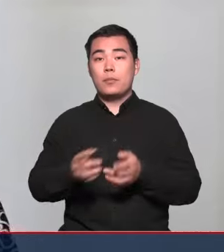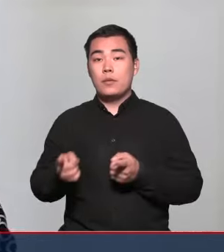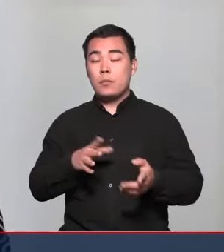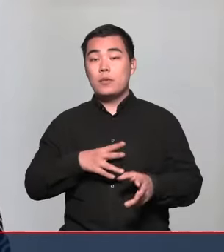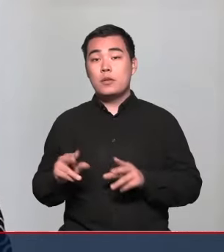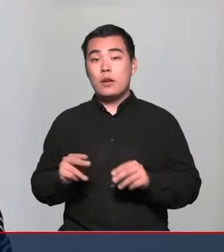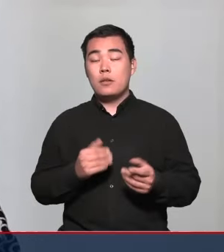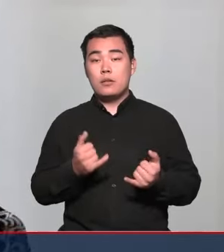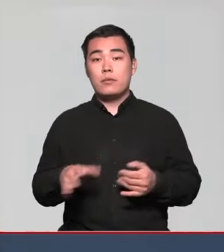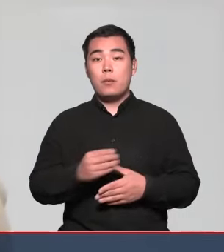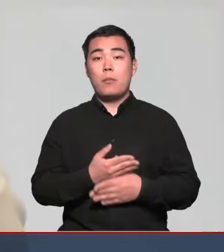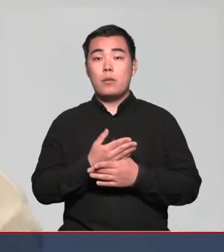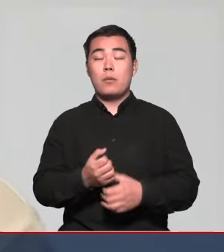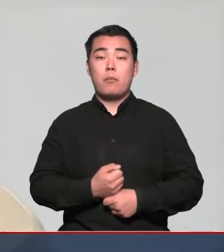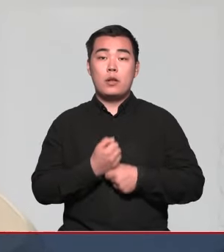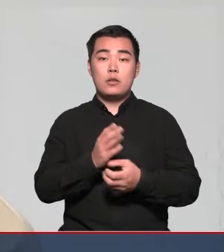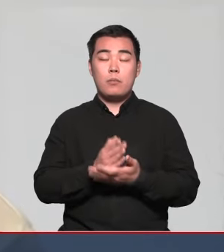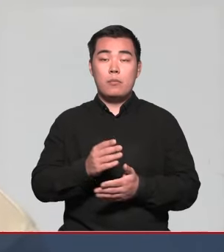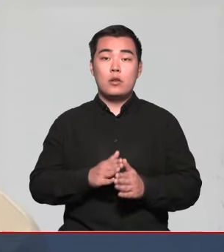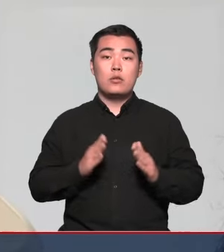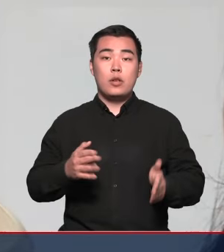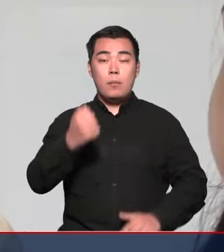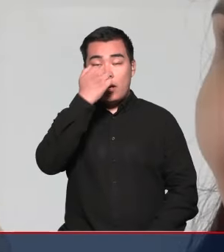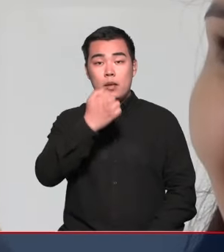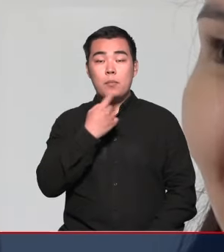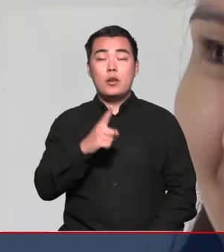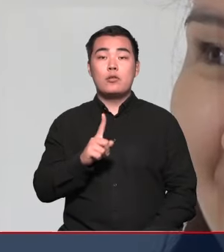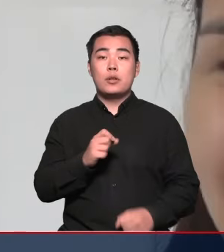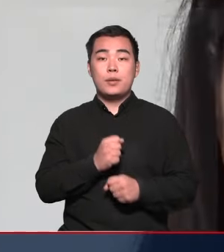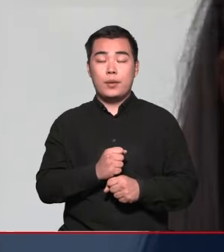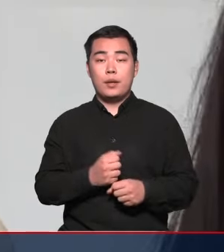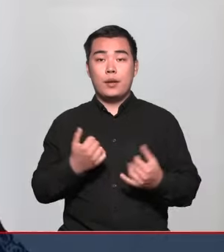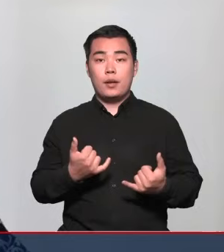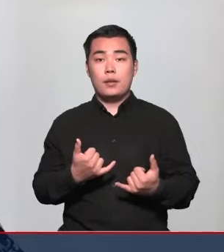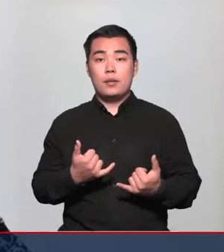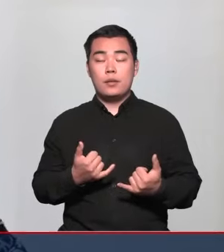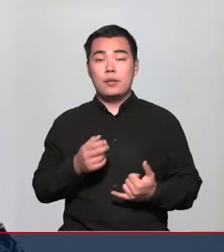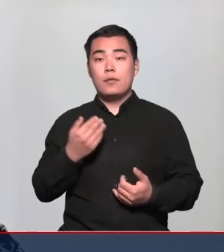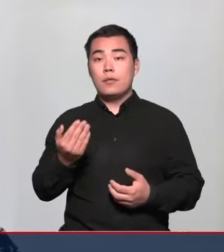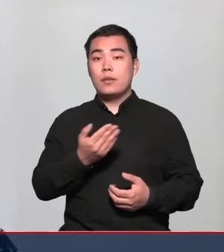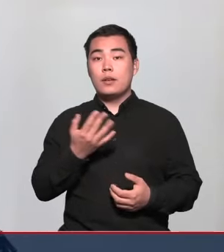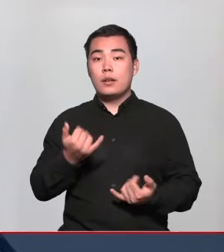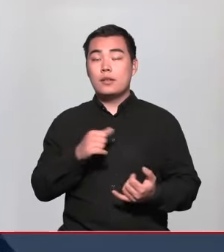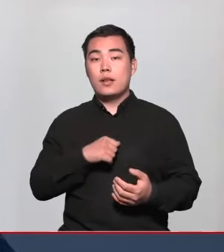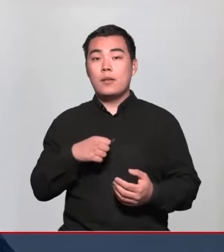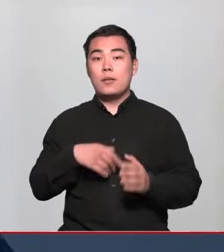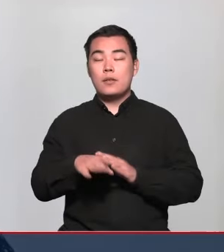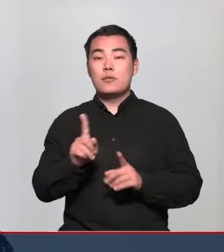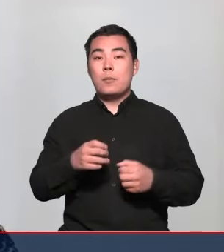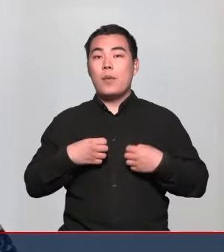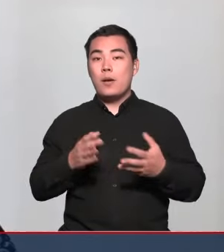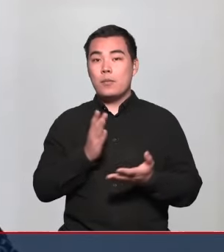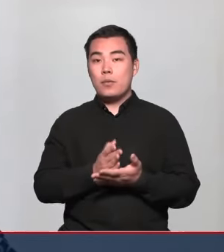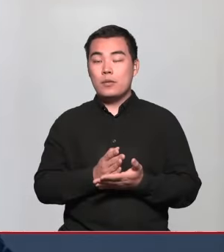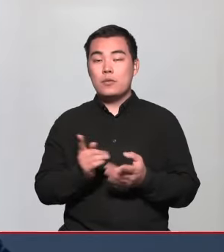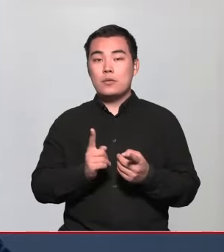Бәрлігі көмек қылып атыр, көптен ризамын. Бірінші не істейміз? Қазір міне сіздер кетесіздер, шай қойып шай ішіп аламыз.